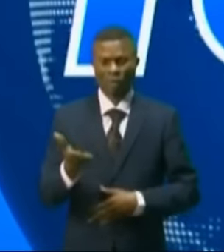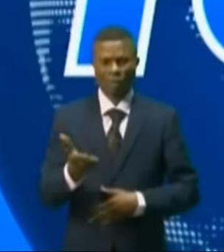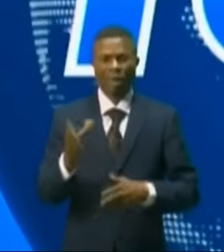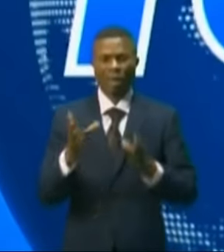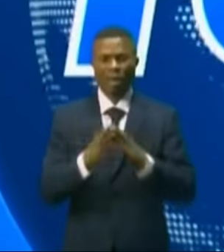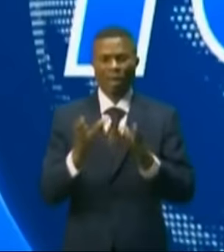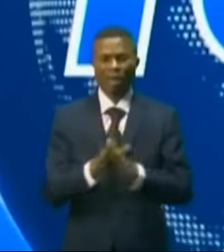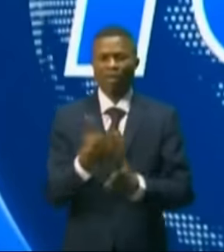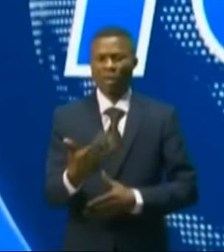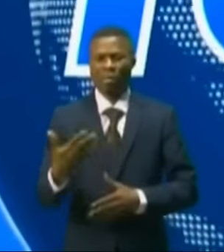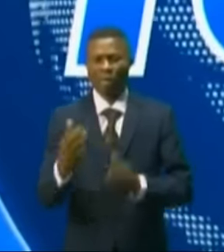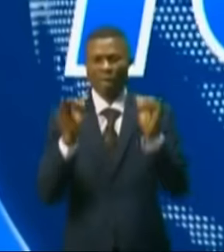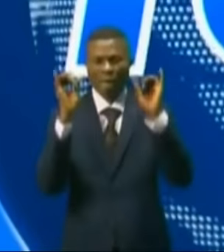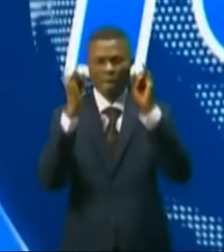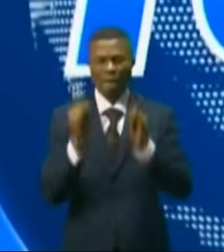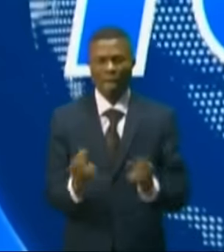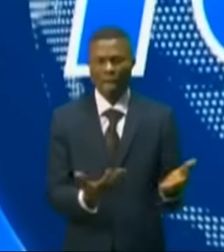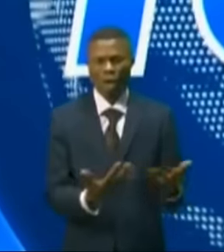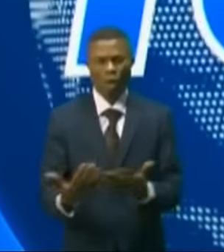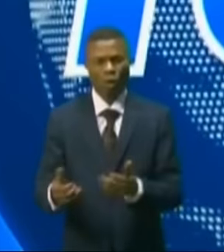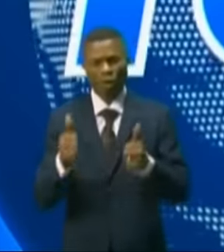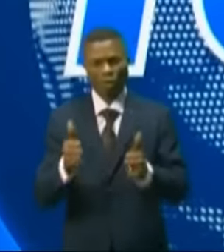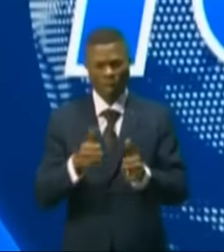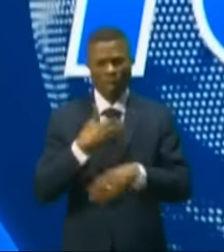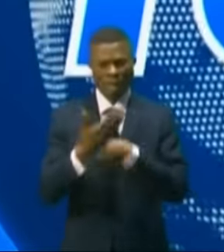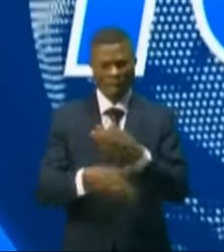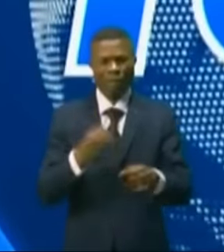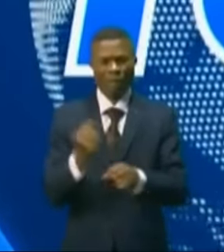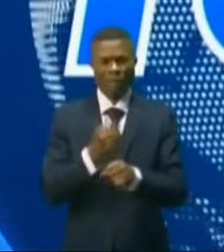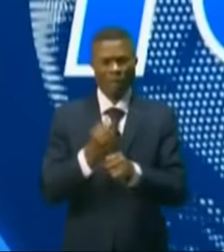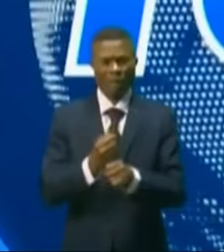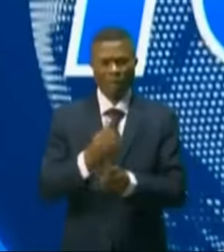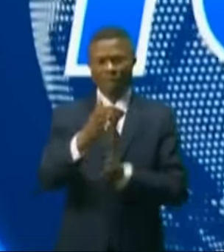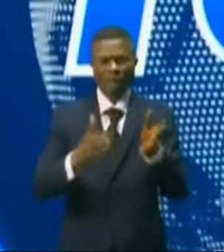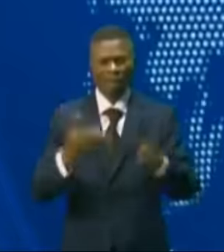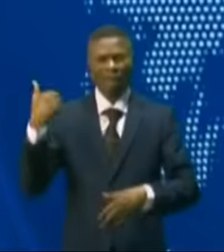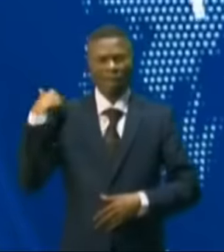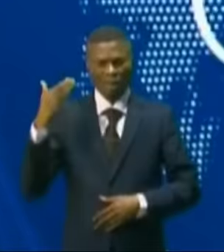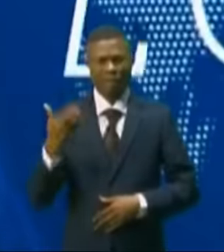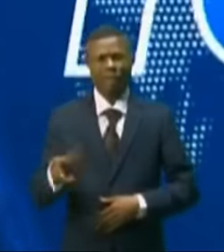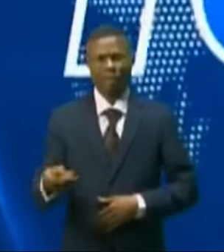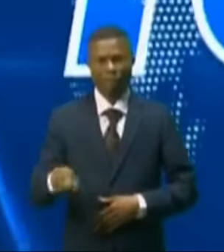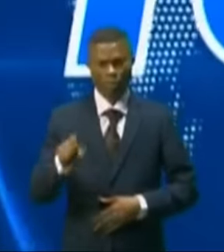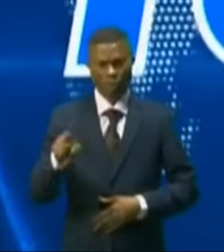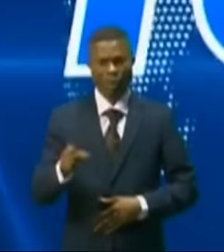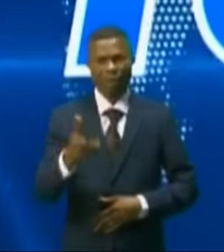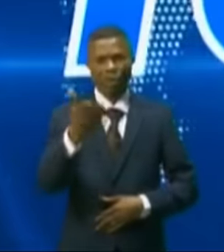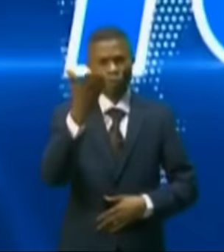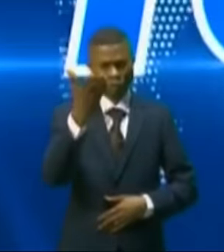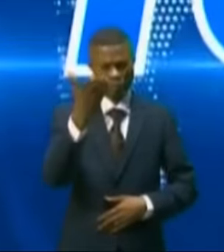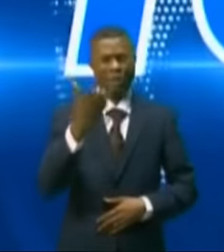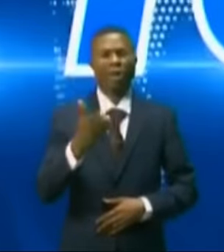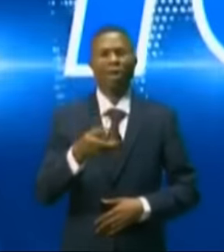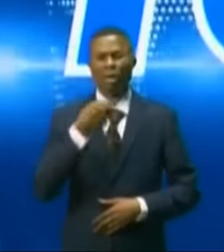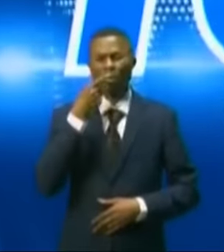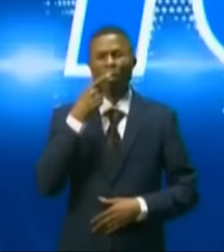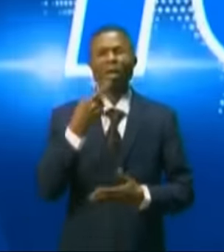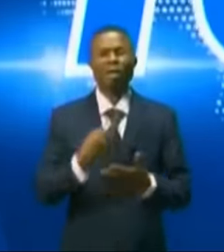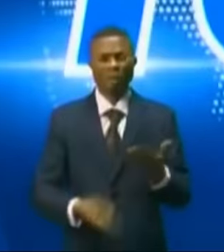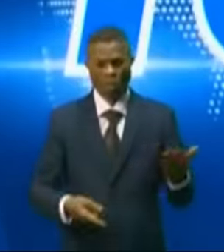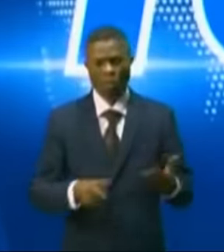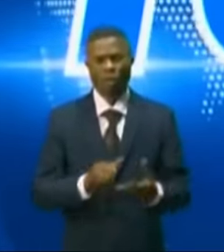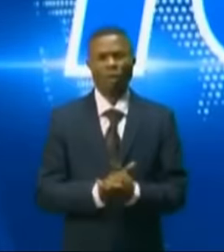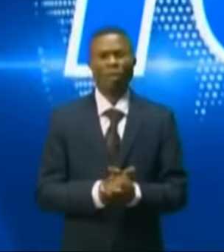avec l'outil informatique. Question de bien assurer la maximisation des recettes dans cette province. C'est un reportage de nos confrères de